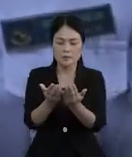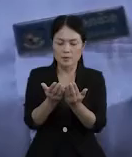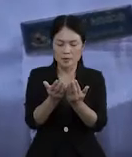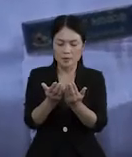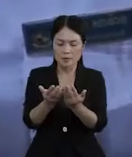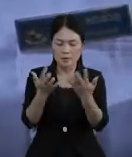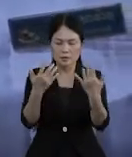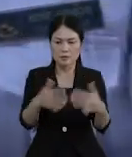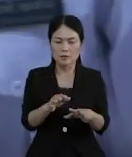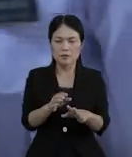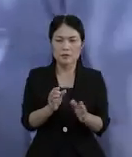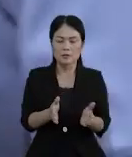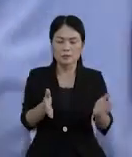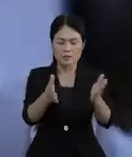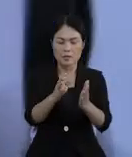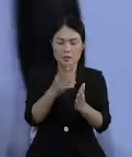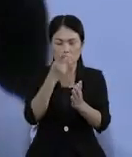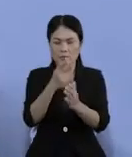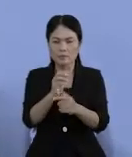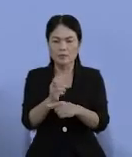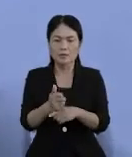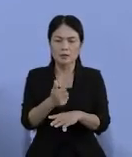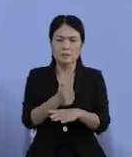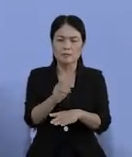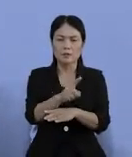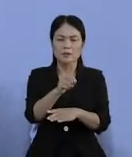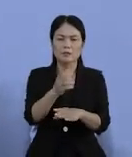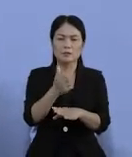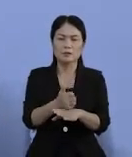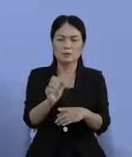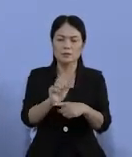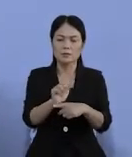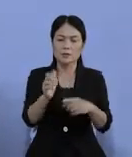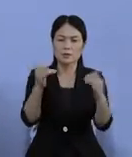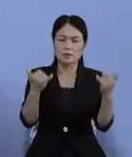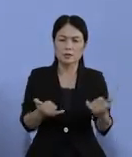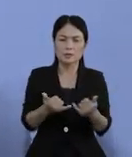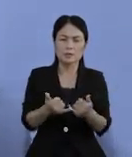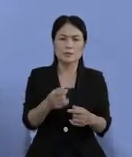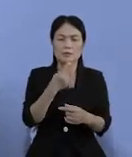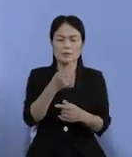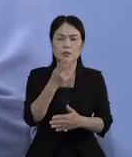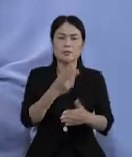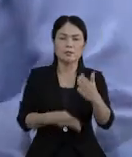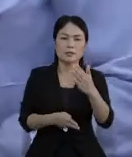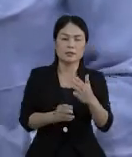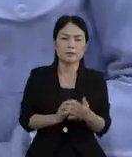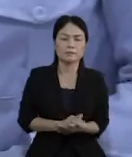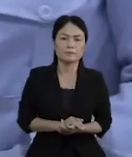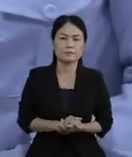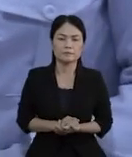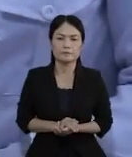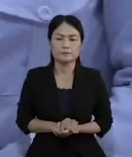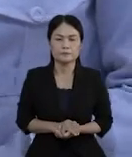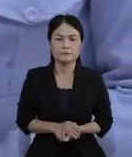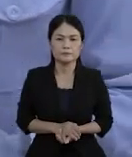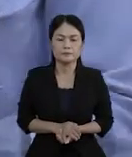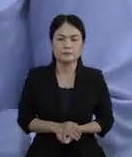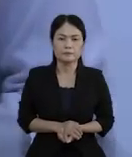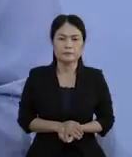hỏi. Cho con xong kê tầm mơ bật thiên mơ. Thả ta bật thiên chẩm nào đi. Kệ bàn prap ấy dường.